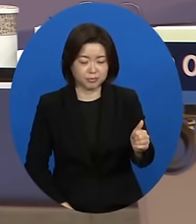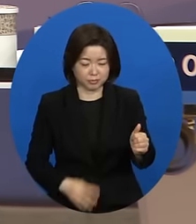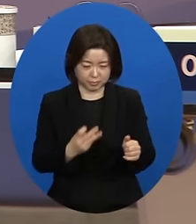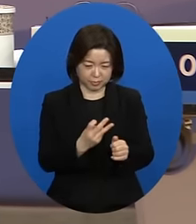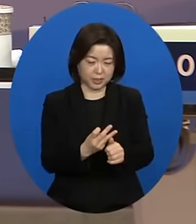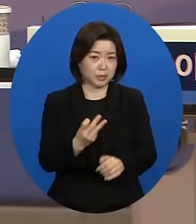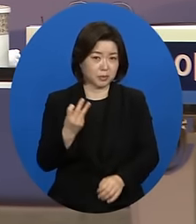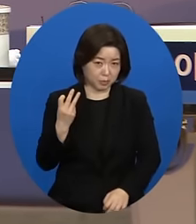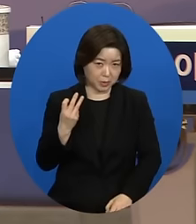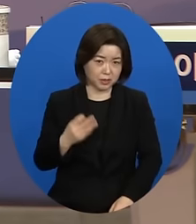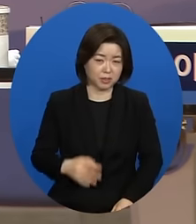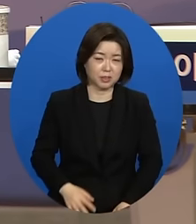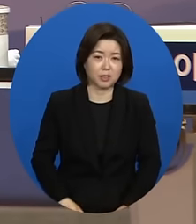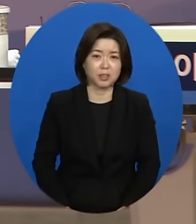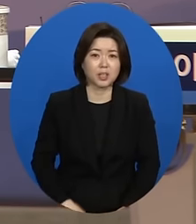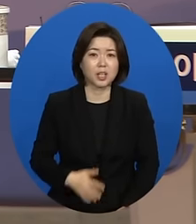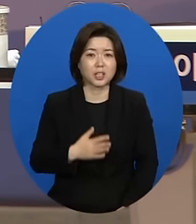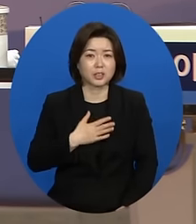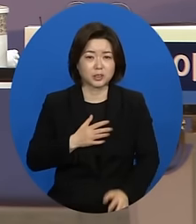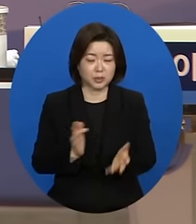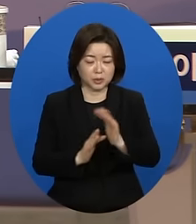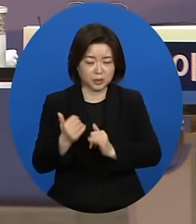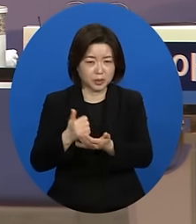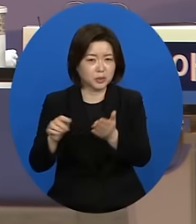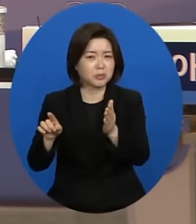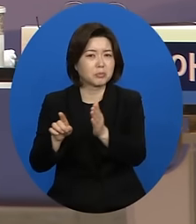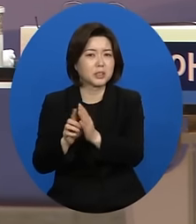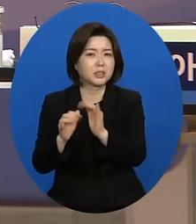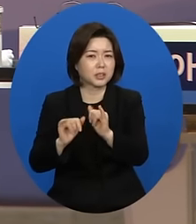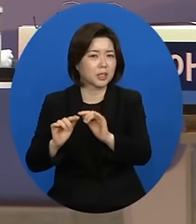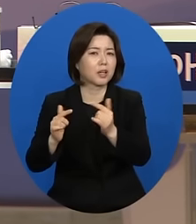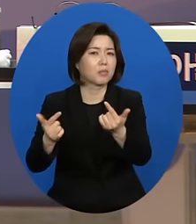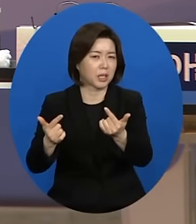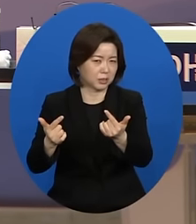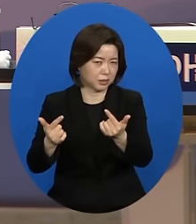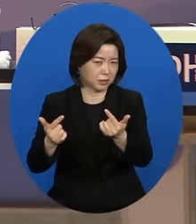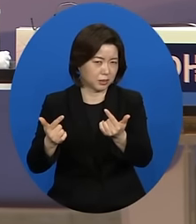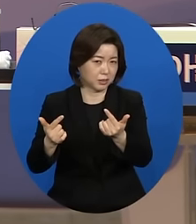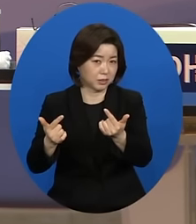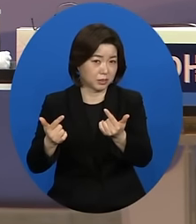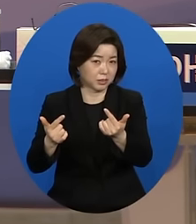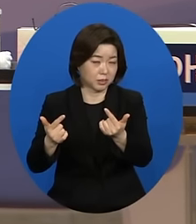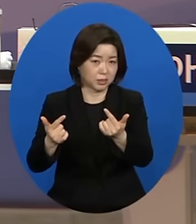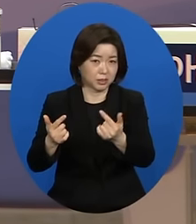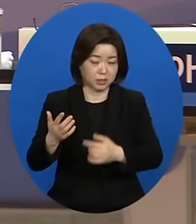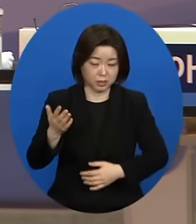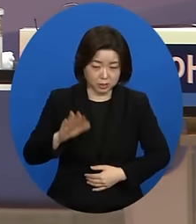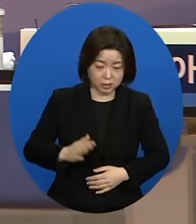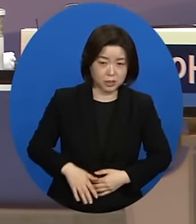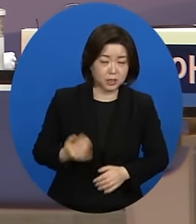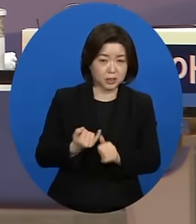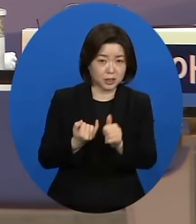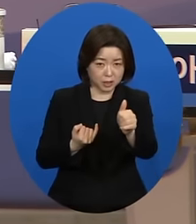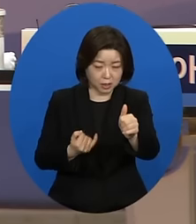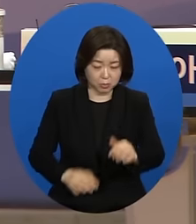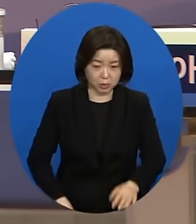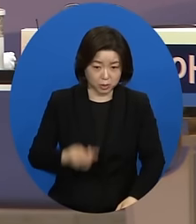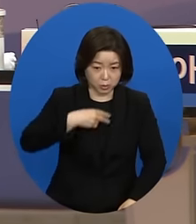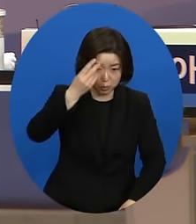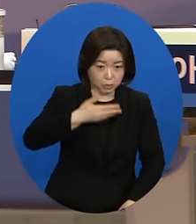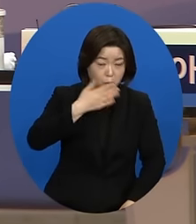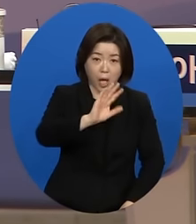13년 전 저 예수 믿는 사람 아니었어요. 근데 제 남편이 그날은 술을 안 먹고